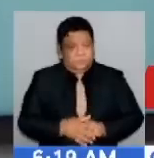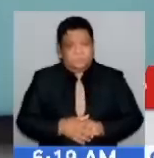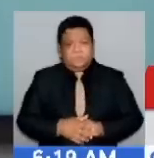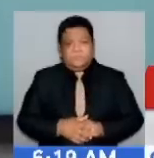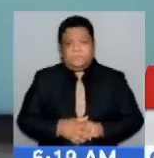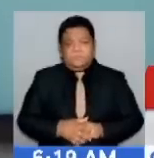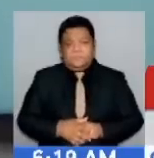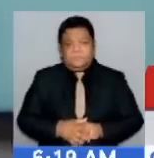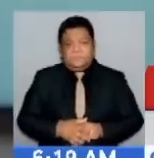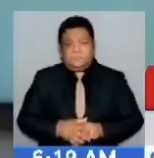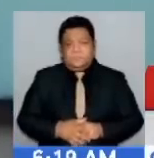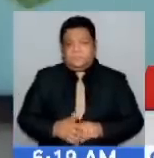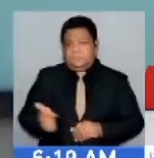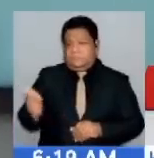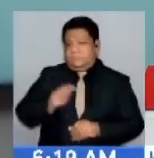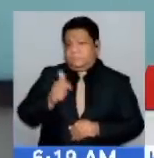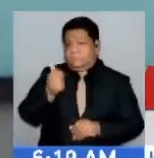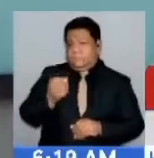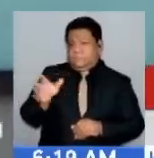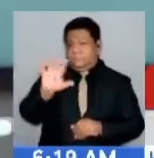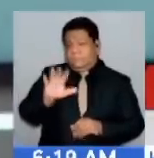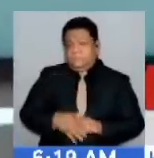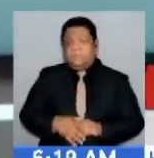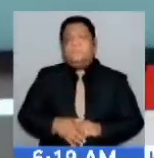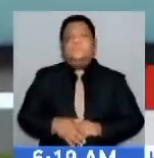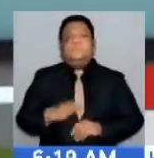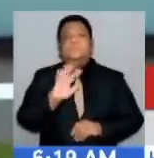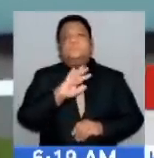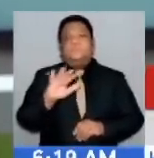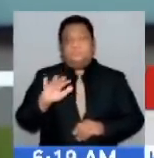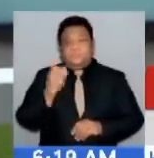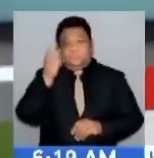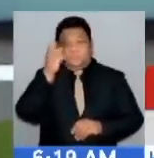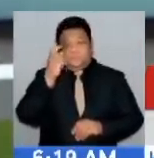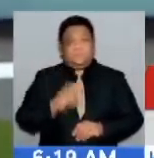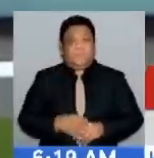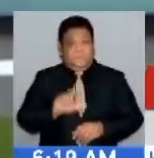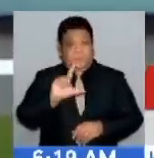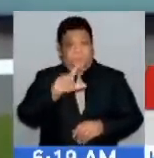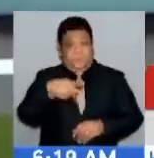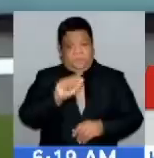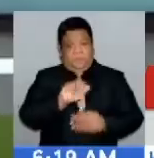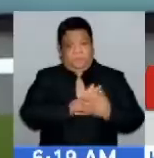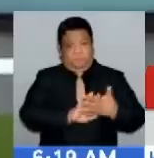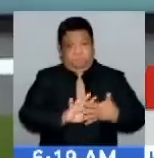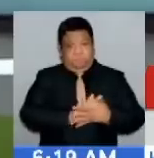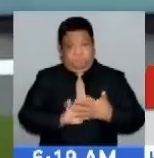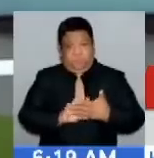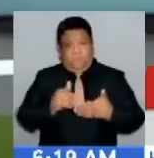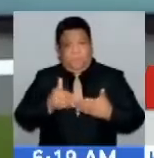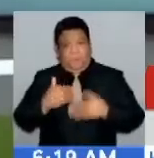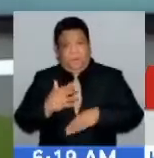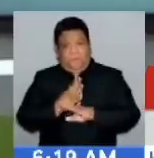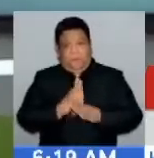Maayong aga, Igan. Apektado pa rin ang trough ng LPA ang mga lugar sa Visayas at Mindanao habang ang ilang lugar ay